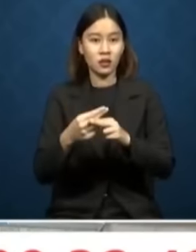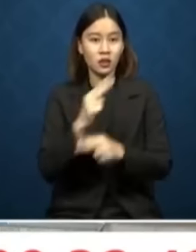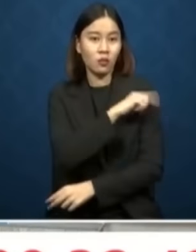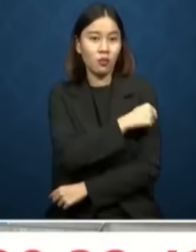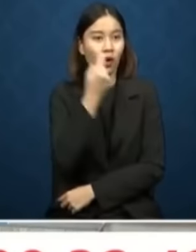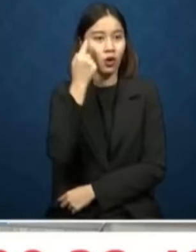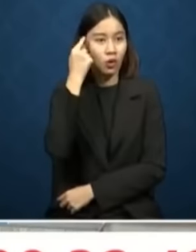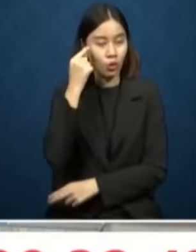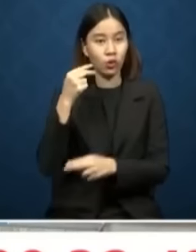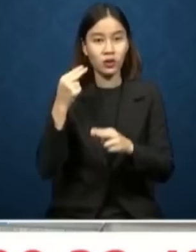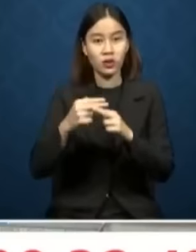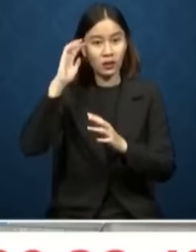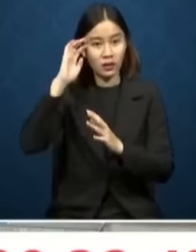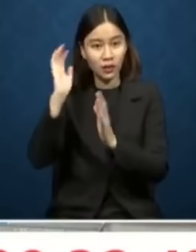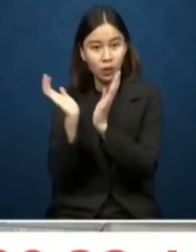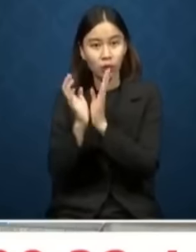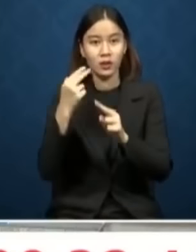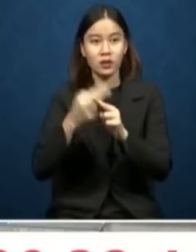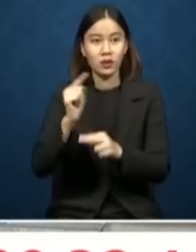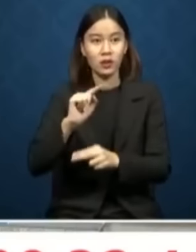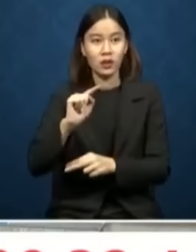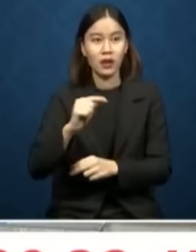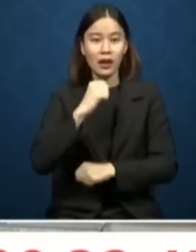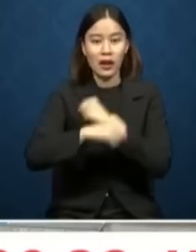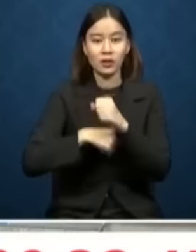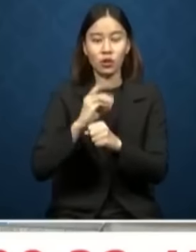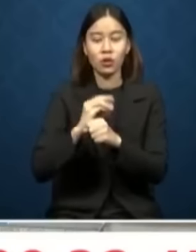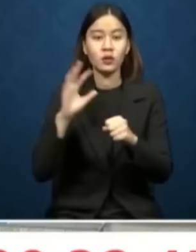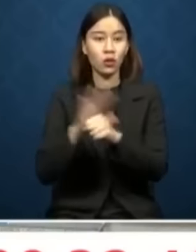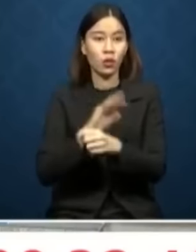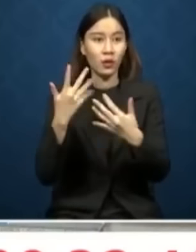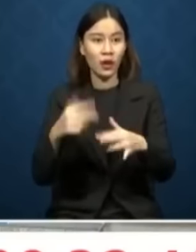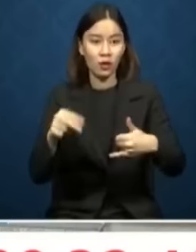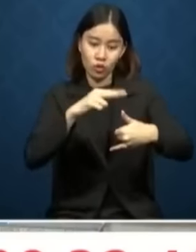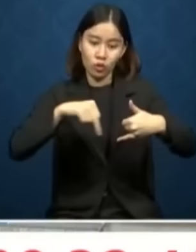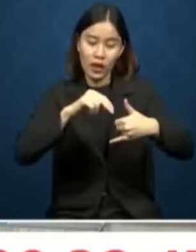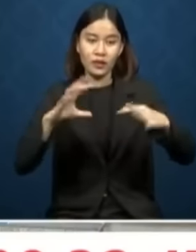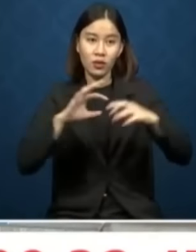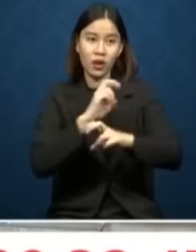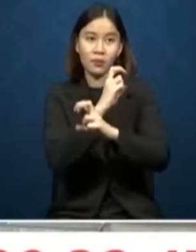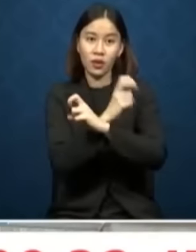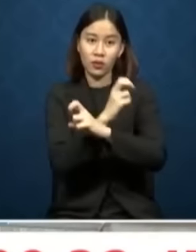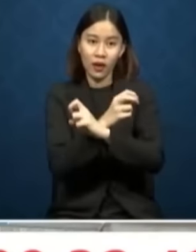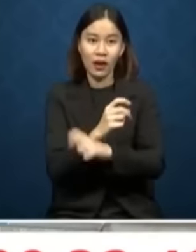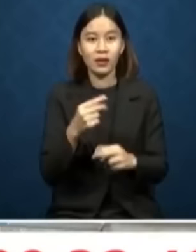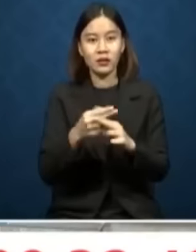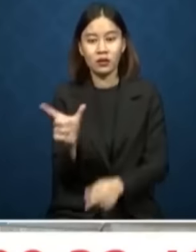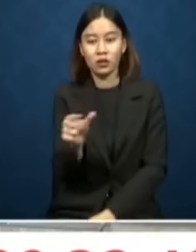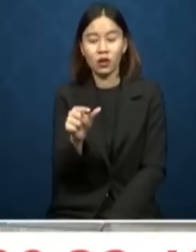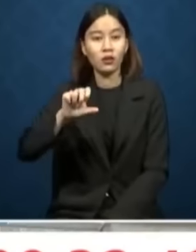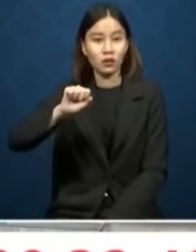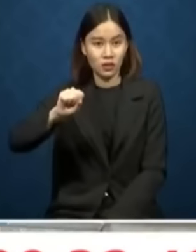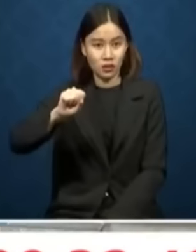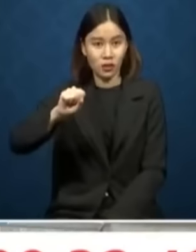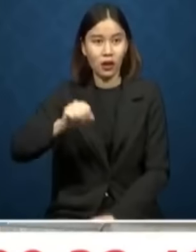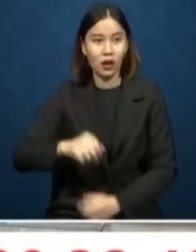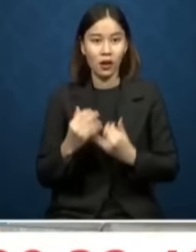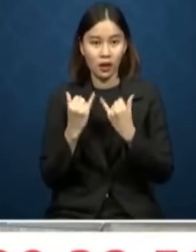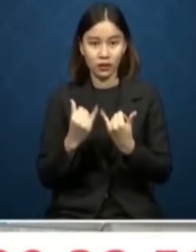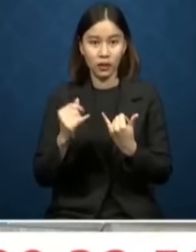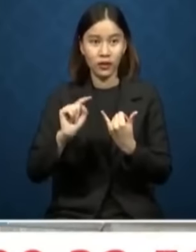เป็นพลตำรวจโทเกษียณอายุไปแล้วคนหนึ่งรักษาออร์โธปีดิกอักษรย่อสอเสือปัจ